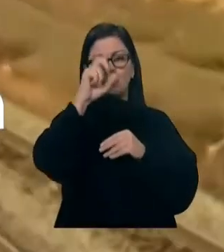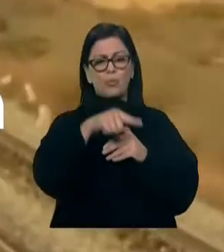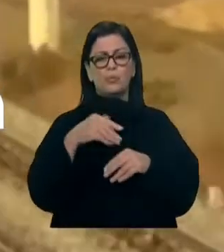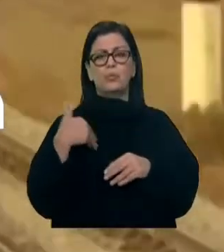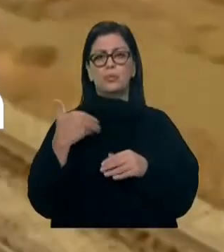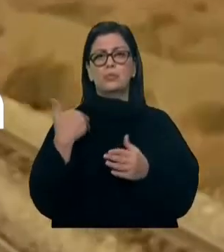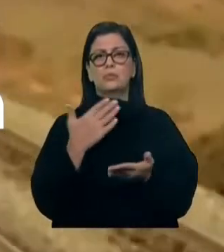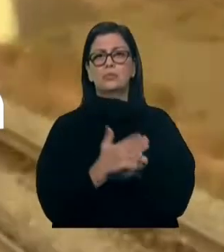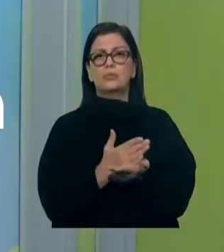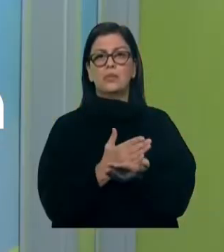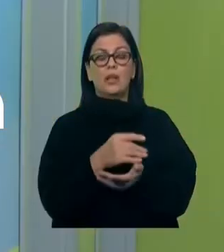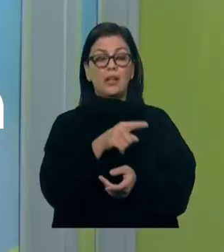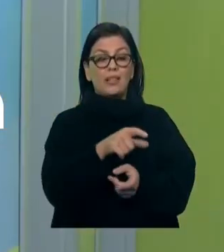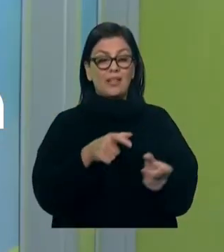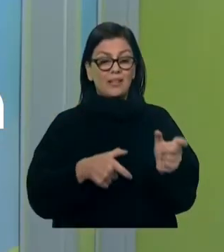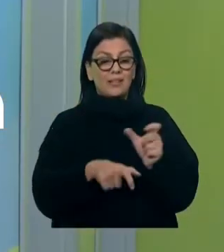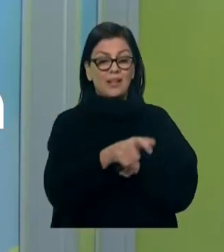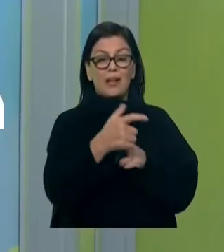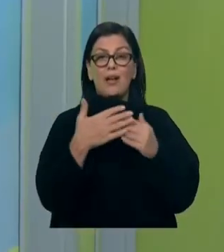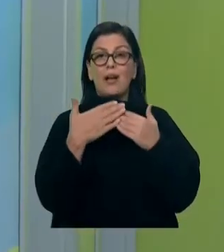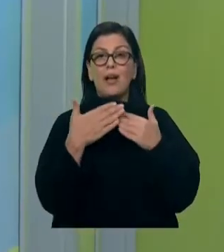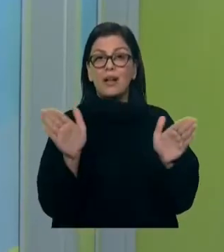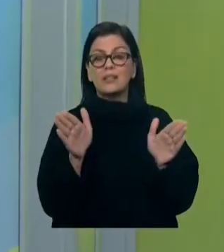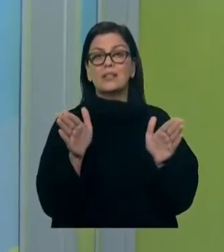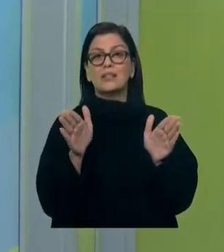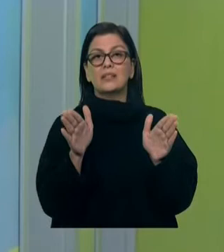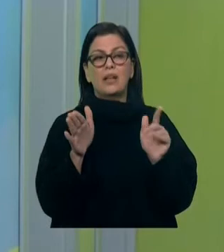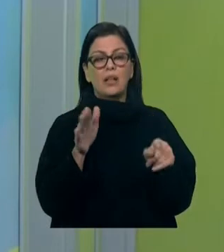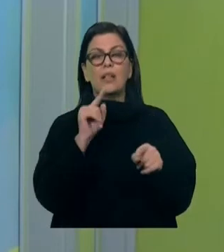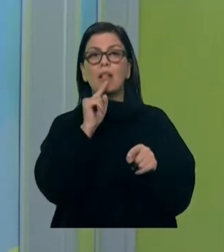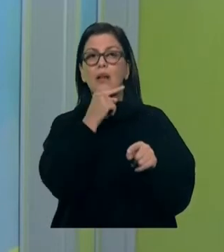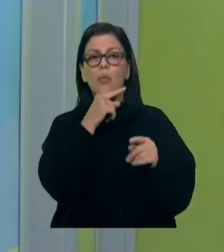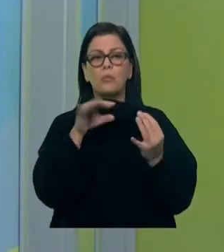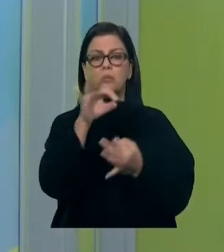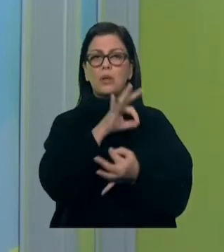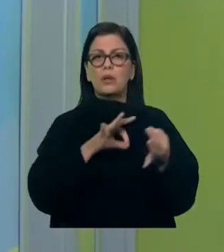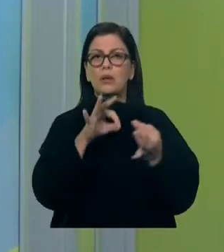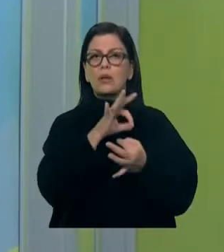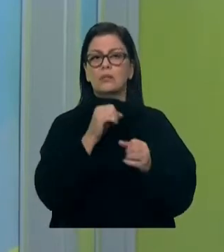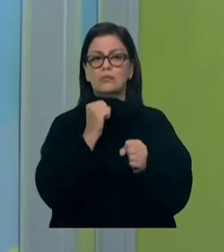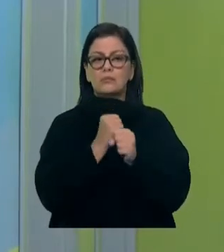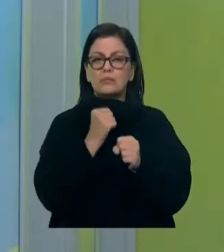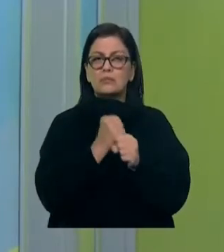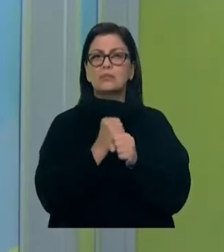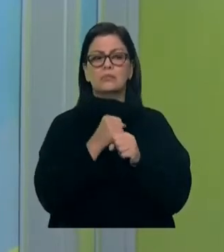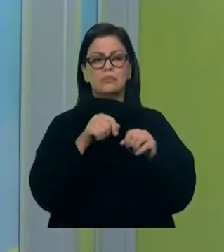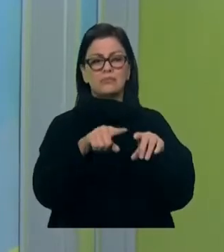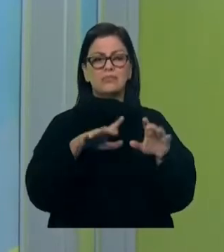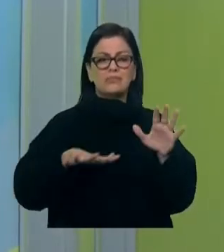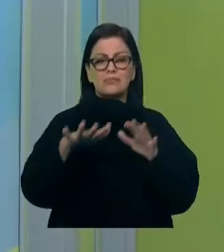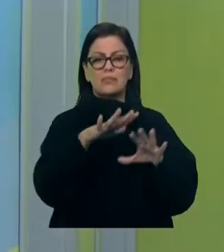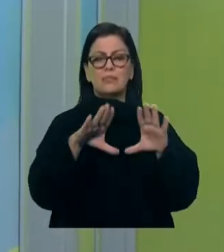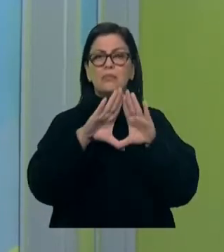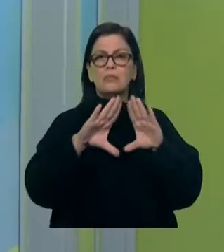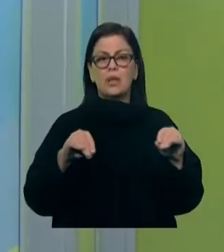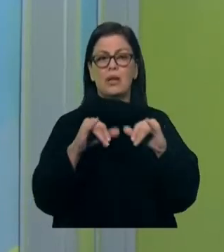Regionda bəlkə bu nəqliyyat dəhlizlərinə paralel olaraq müəyyən iqtisadi layihələrin reallaşdırılması ilk növbədə regionda sülh və quruculuq